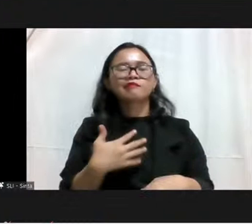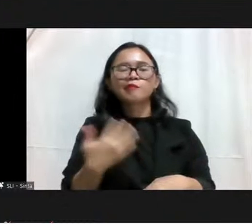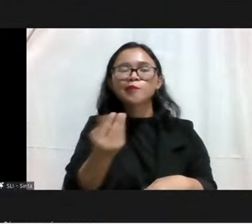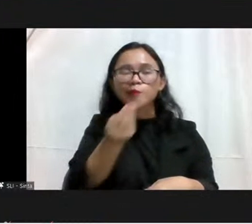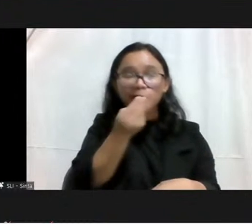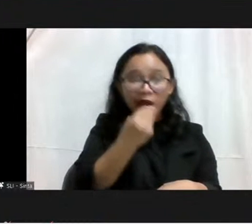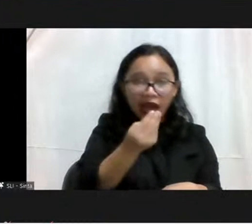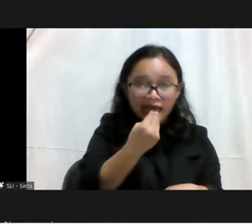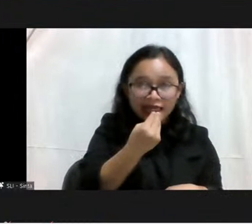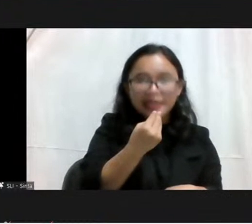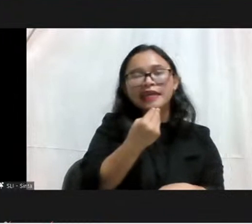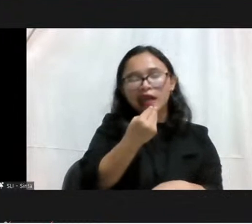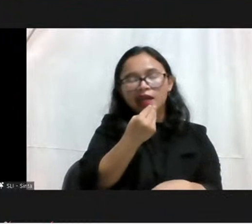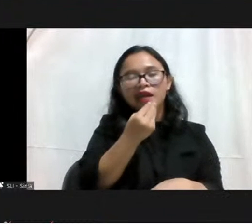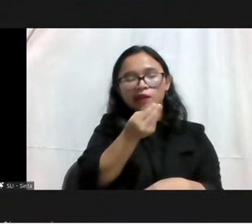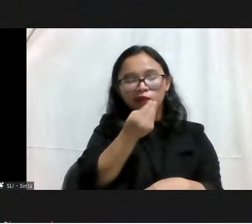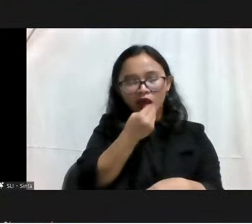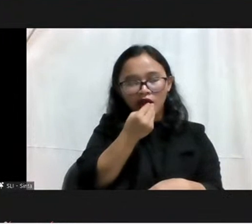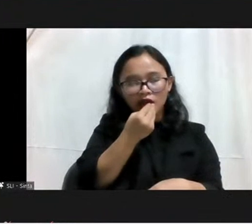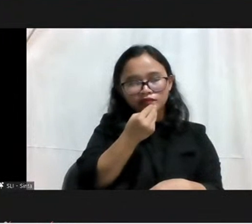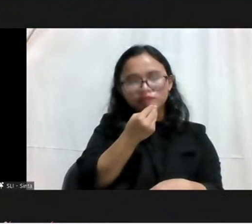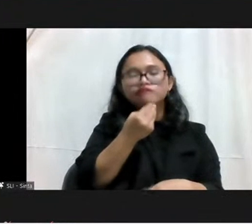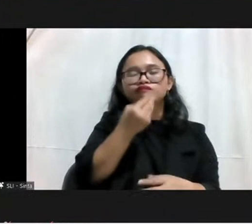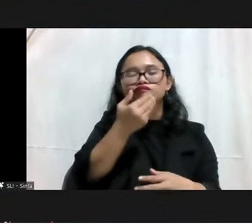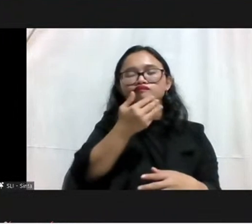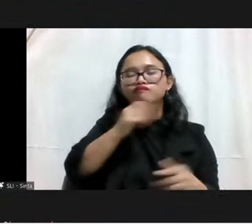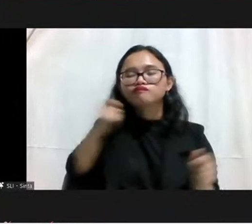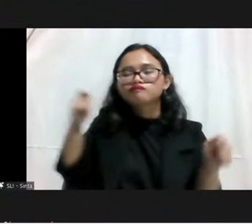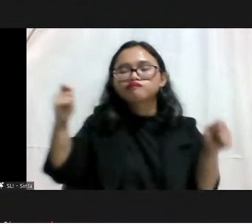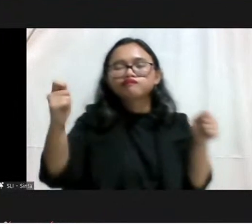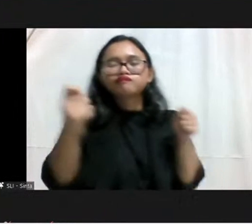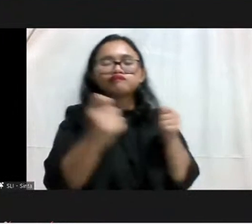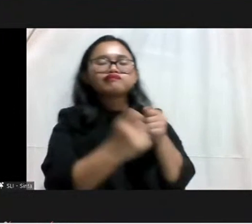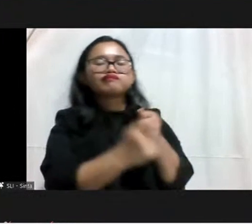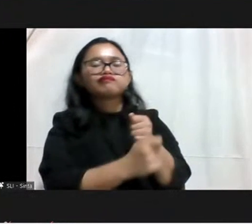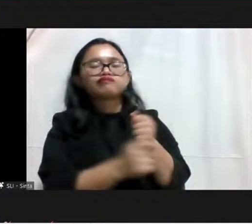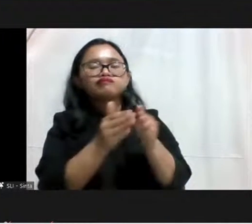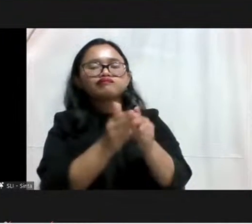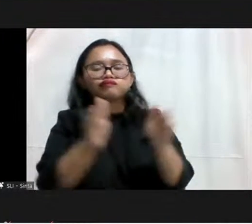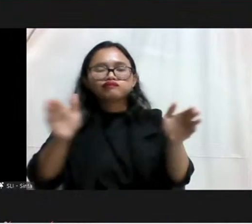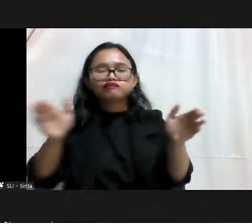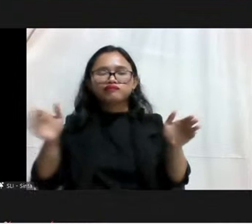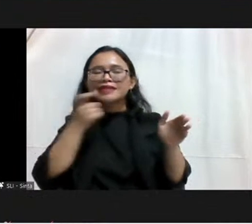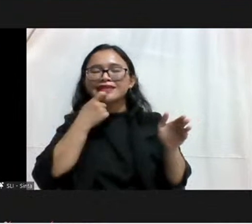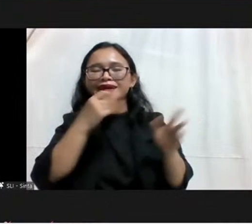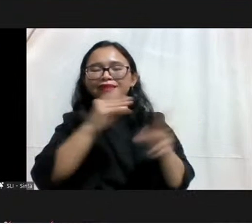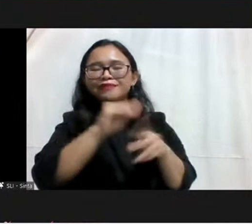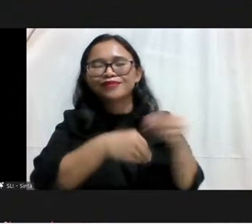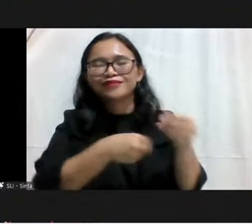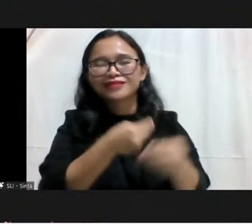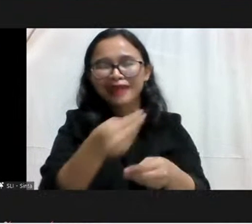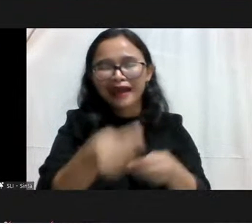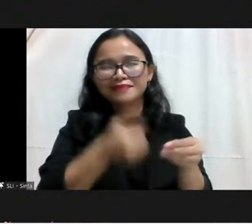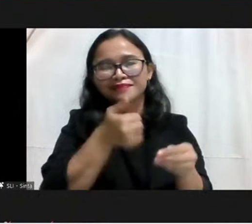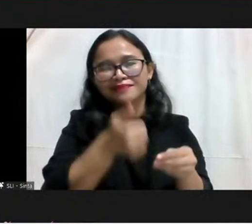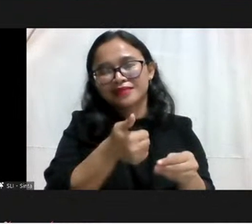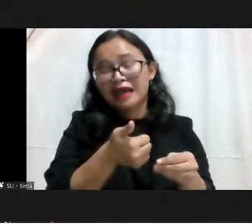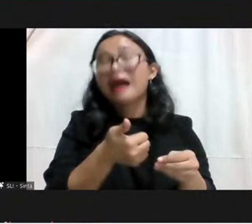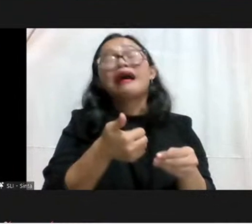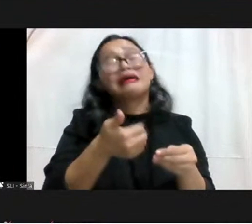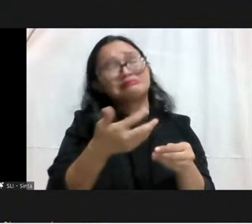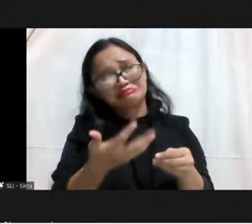e berubah dibuka gitu loh untuk penguasaan korporasi ini yang sebetulnya persoalan yang lebih serius